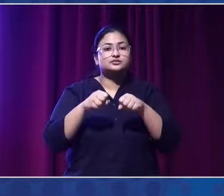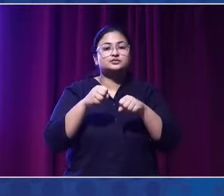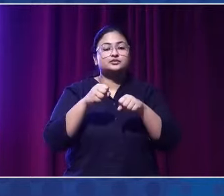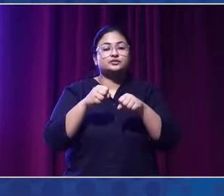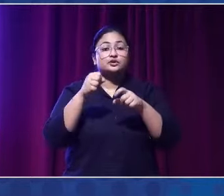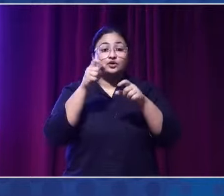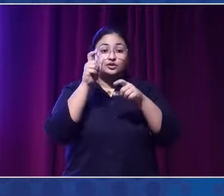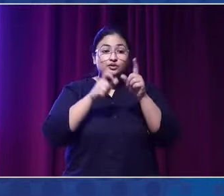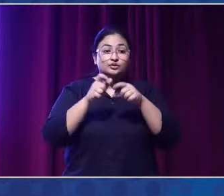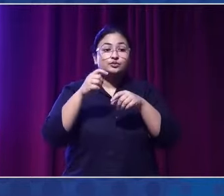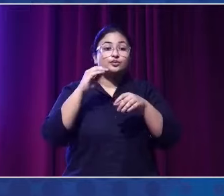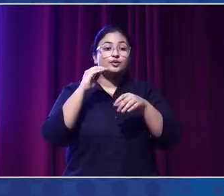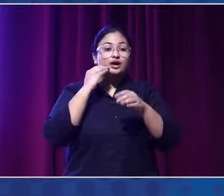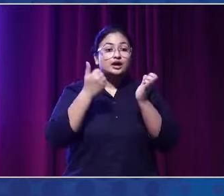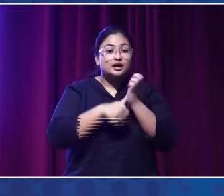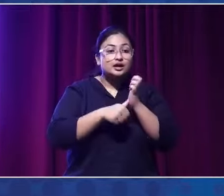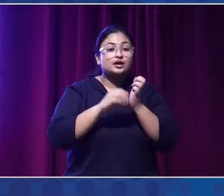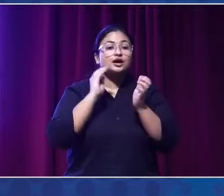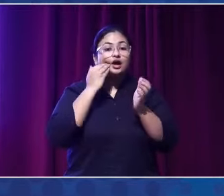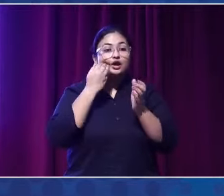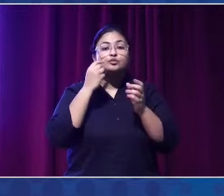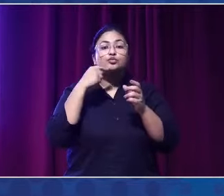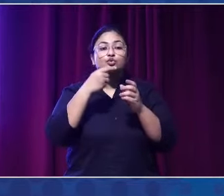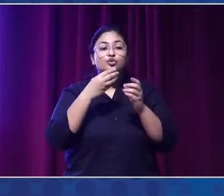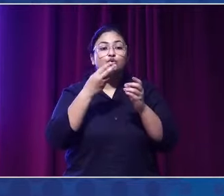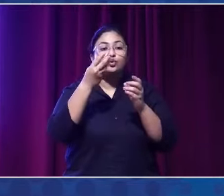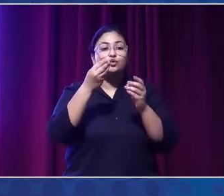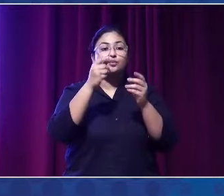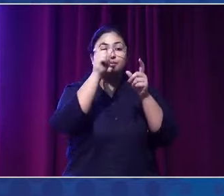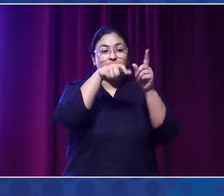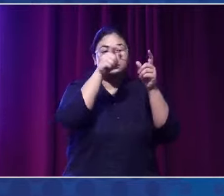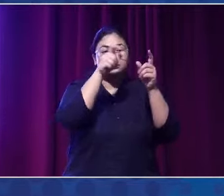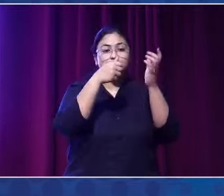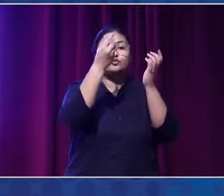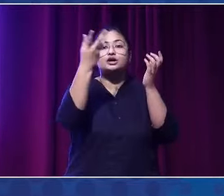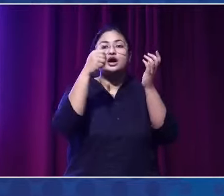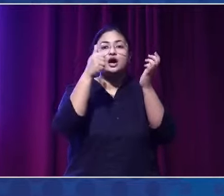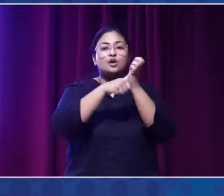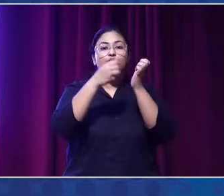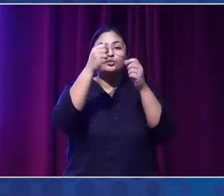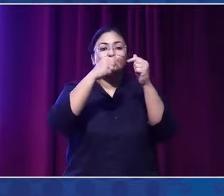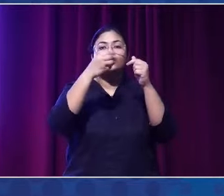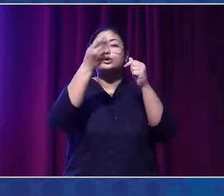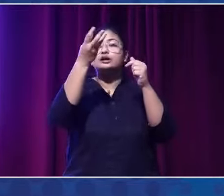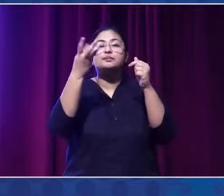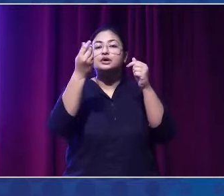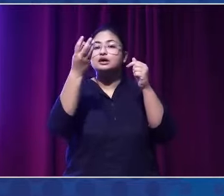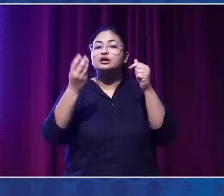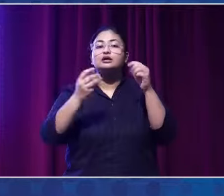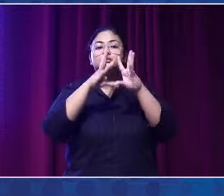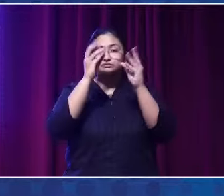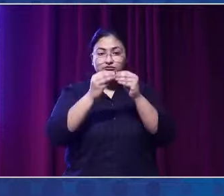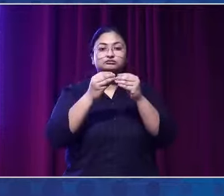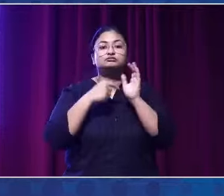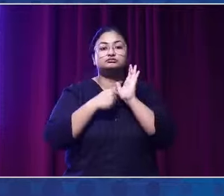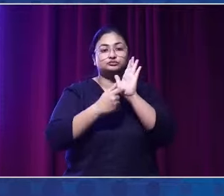डेट ऑफ फूल नेम पार्टी कैंडिडेट, कितको कितने वोट मिले, जरूर दिखाया जाना चाहिए। काउंटिंग ऑफिशियल्स को रिकॉर्ड करने का मौका